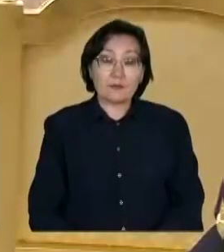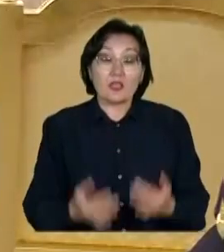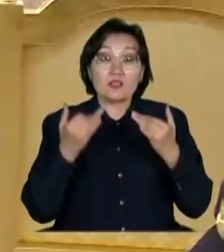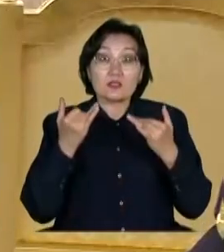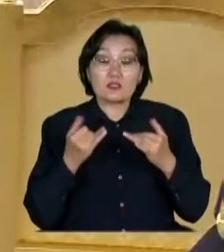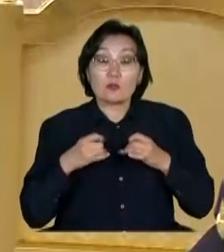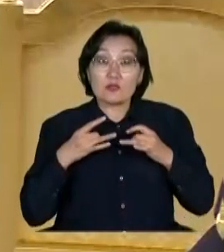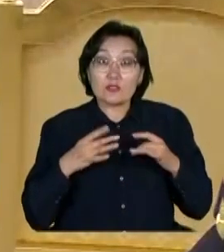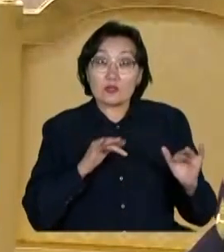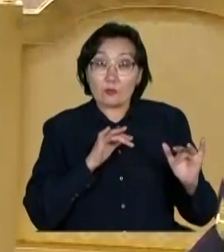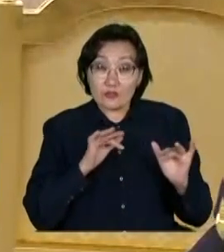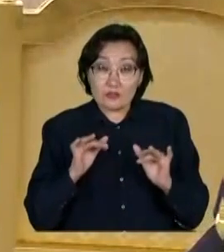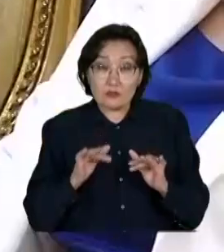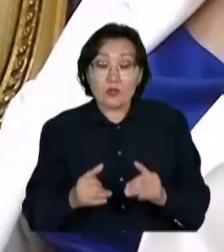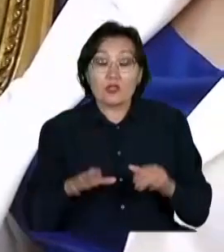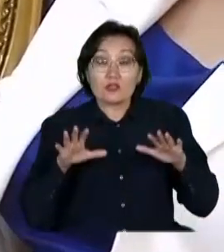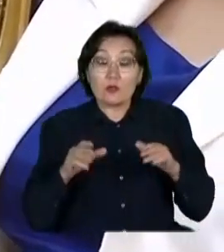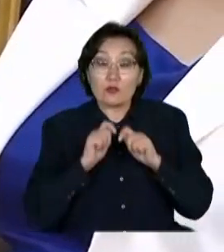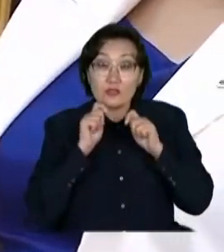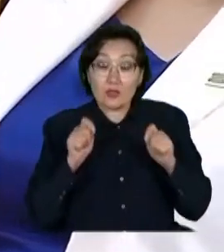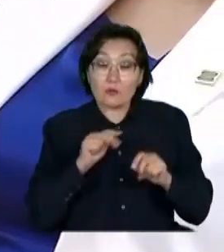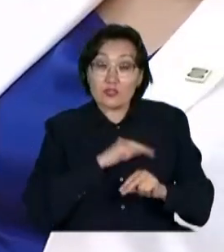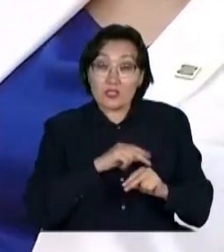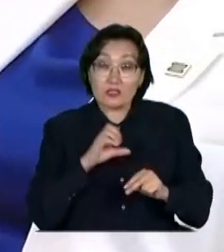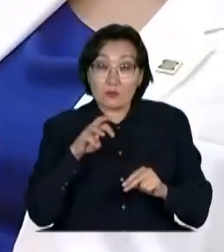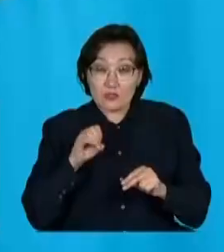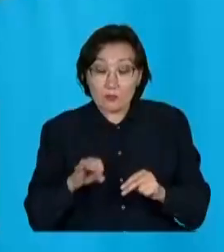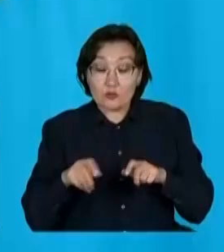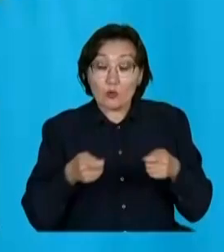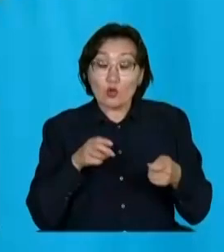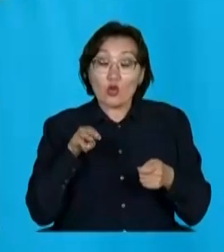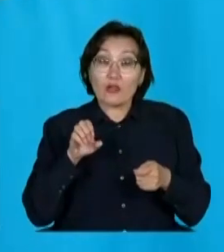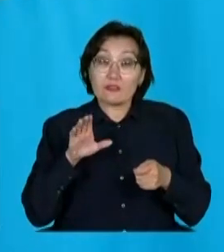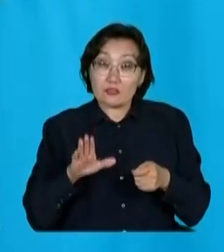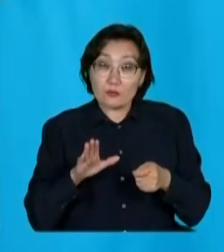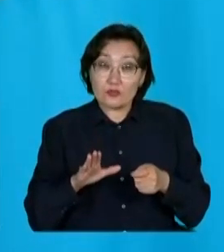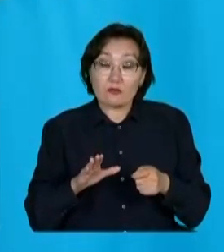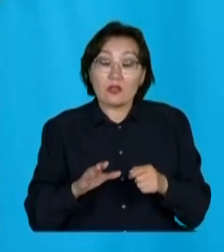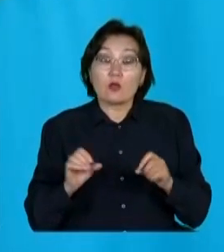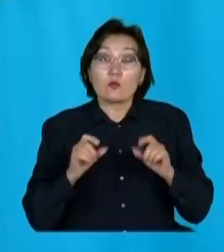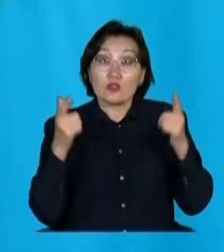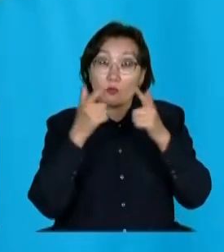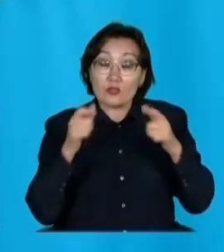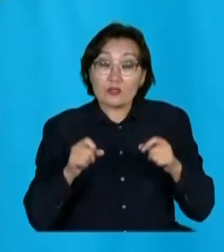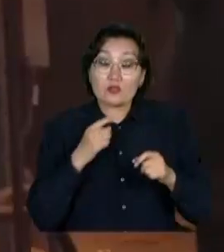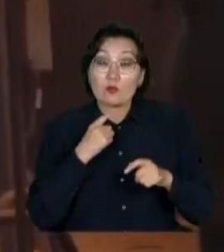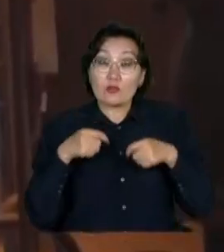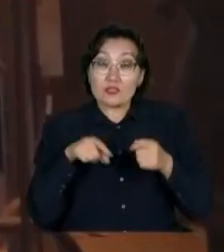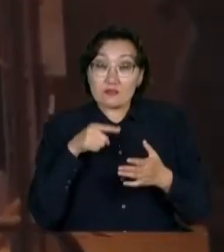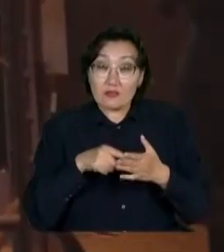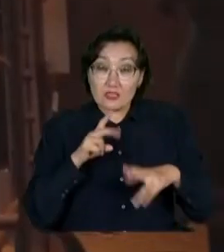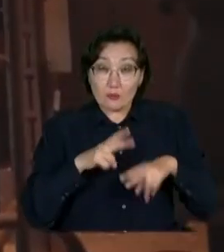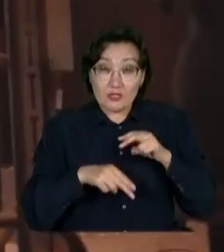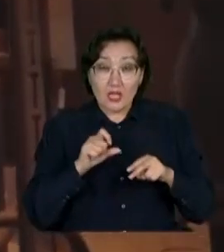Сегодня на торжественной церемонии по случаю награждения работников СМИ президент Касым-Жомарт Токаев анонсировал референдум по вопросу